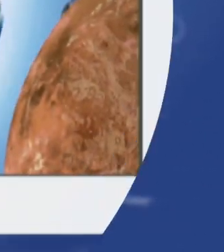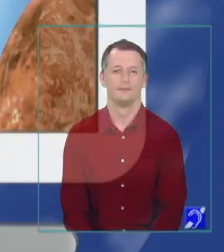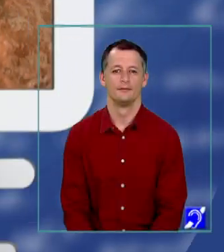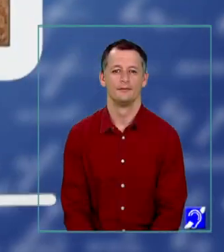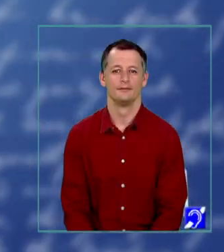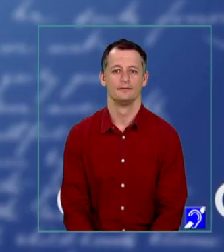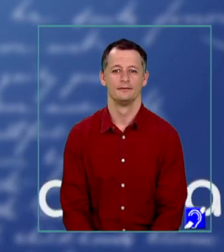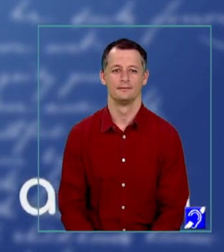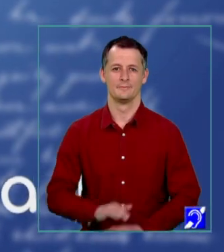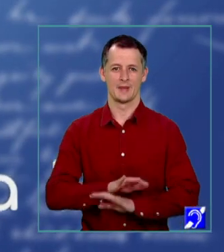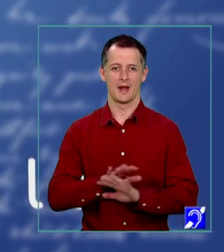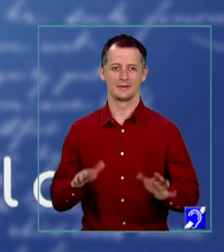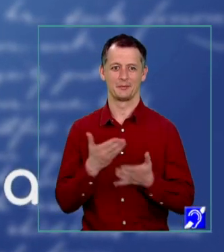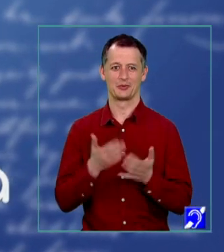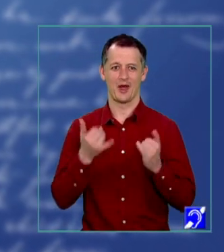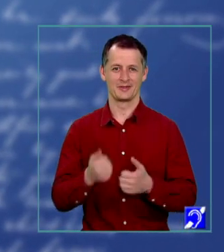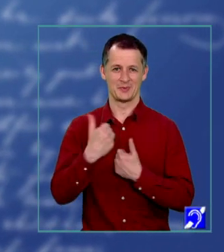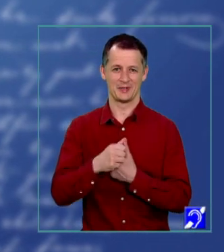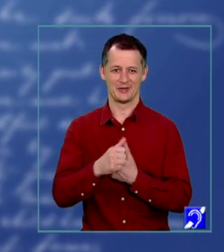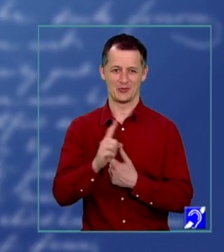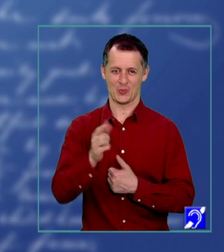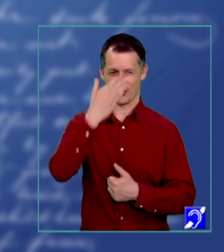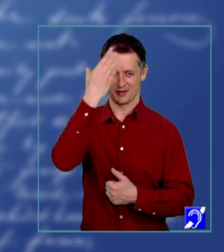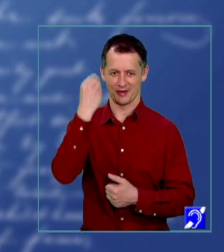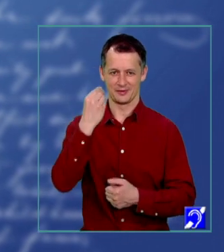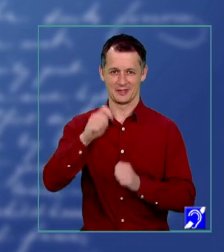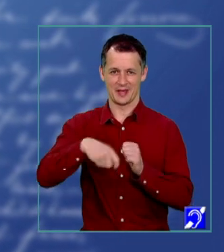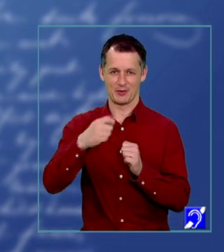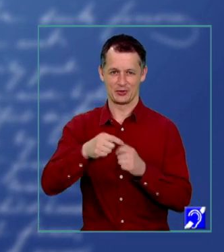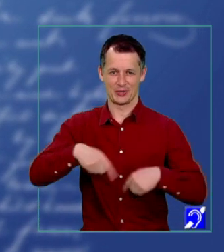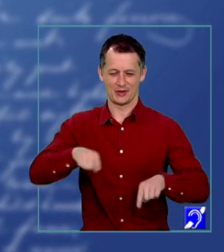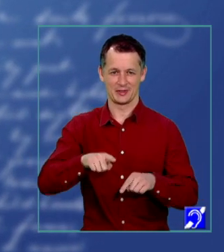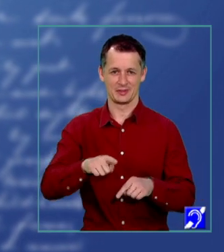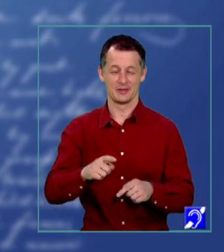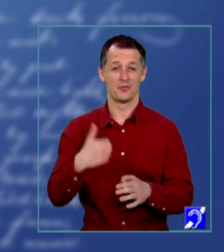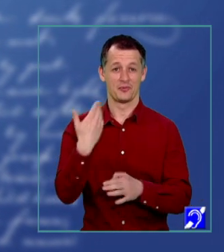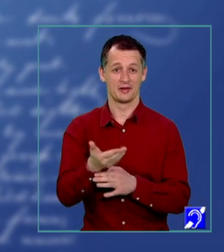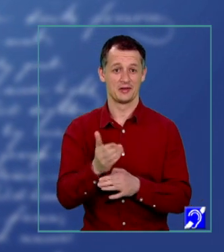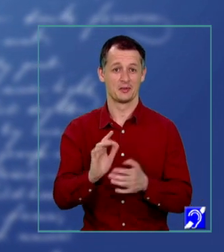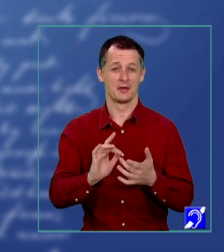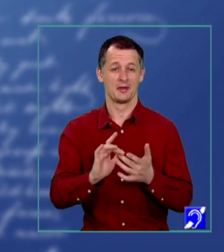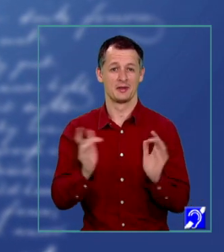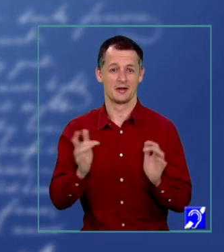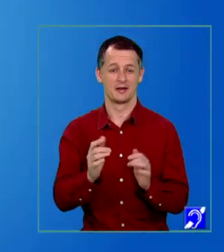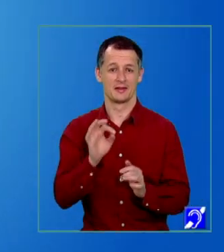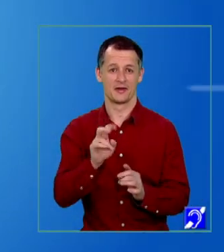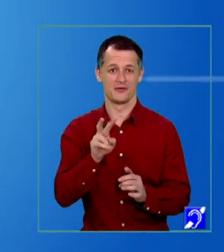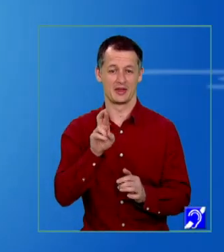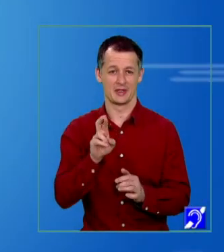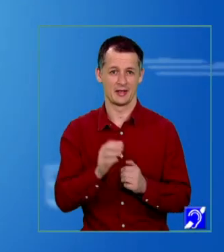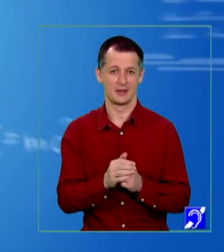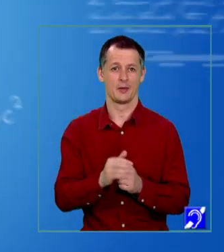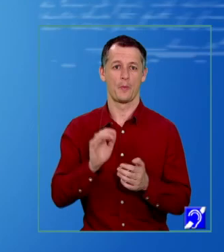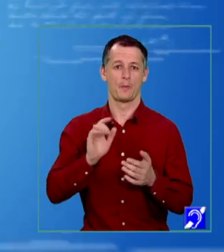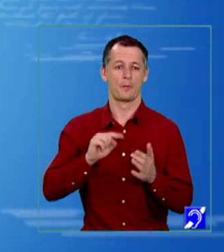Atât pentru astăzi, prieteni. Nu uitați că emisiunile noastre sunt disponibile și online pe site-ul tvr.ro sau pe canalul de YouTube